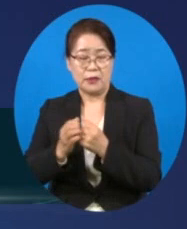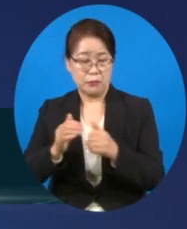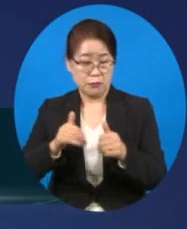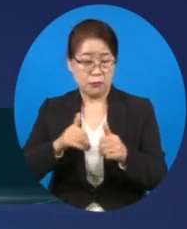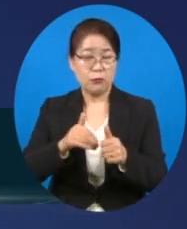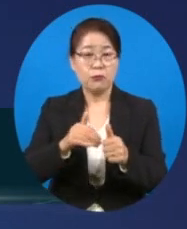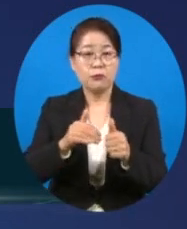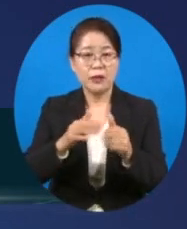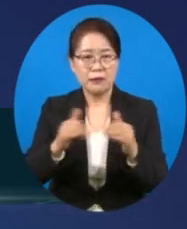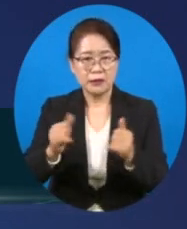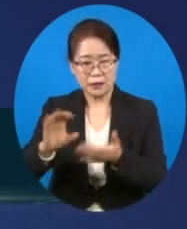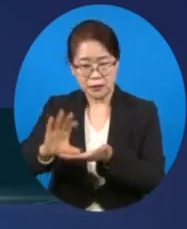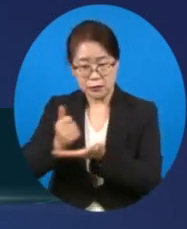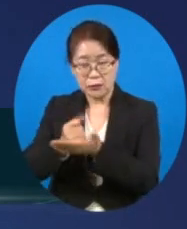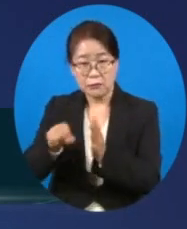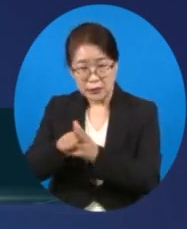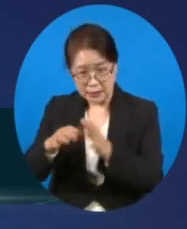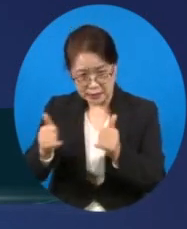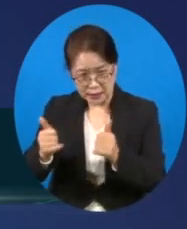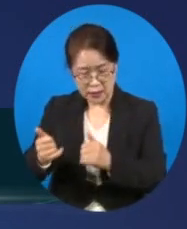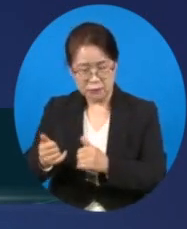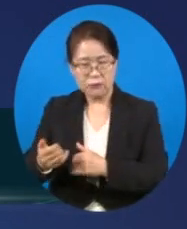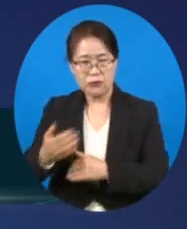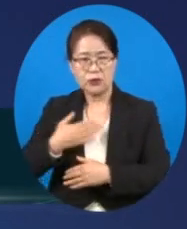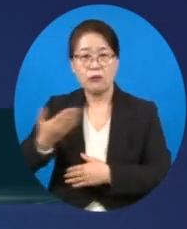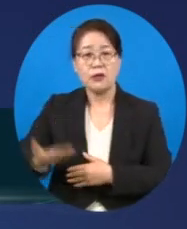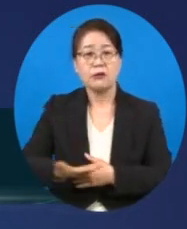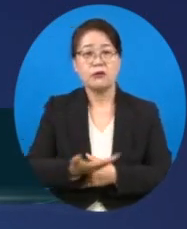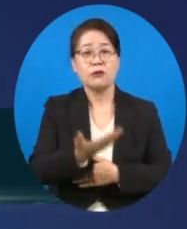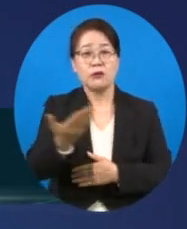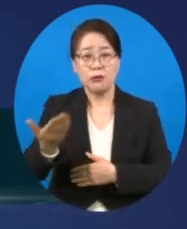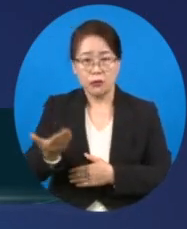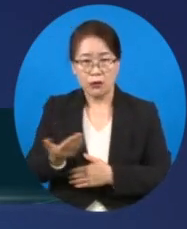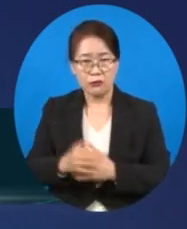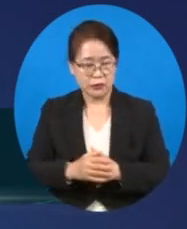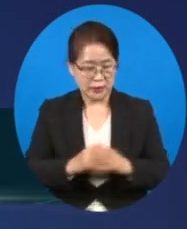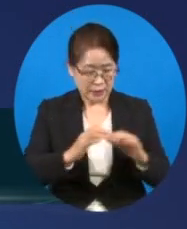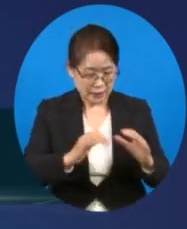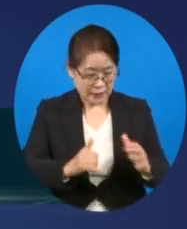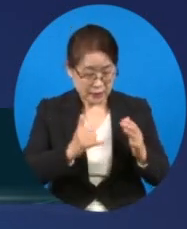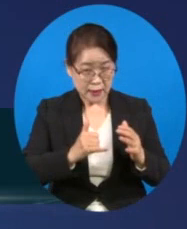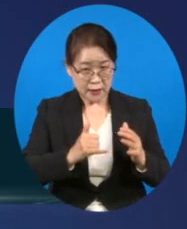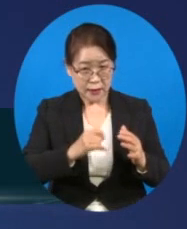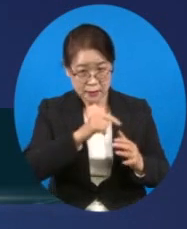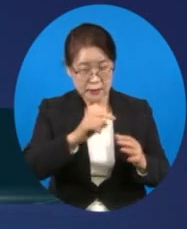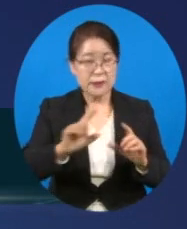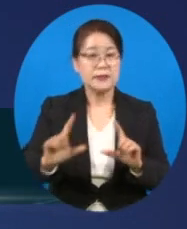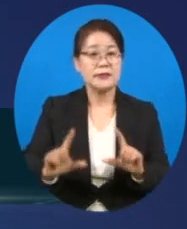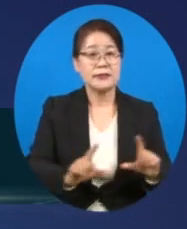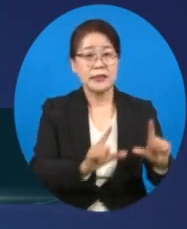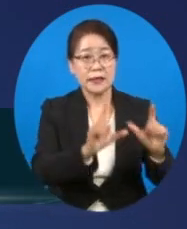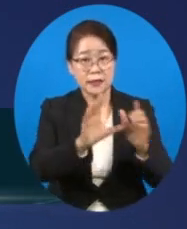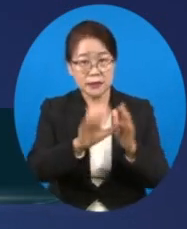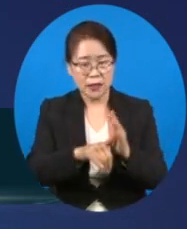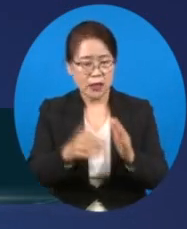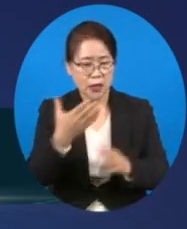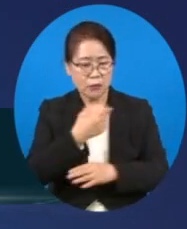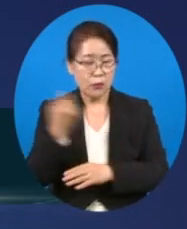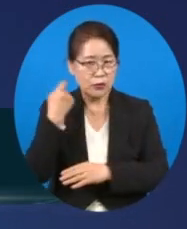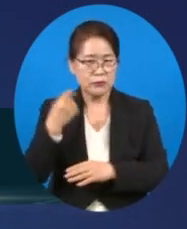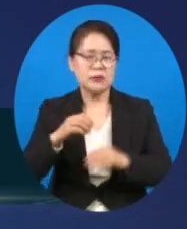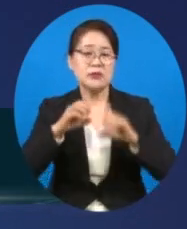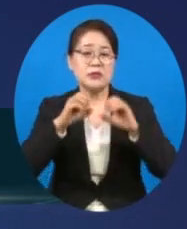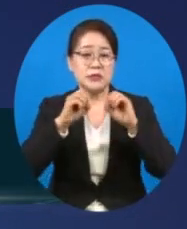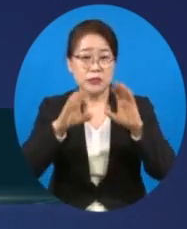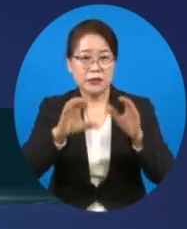받은 그리스도의 대사인 저와 여러분들이 이 세상에 나아가서 이 복음을 증거할